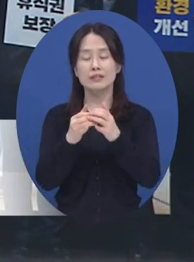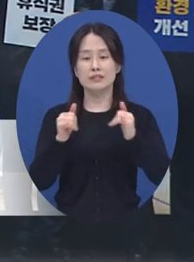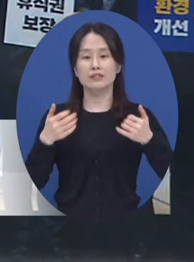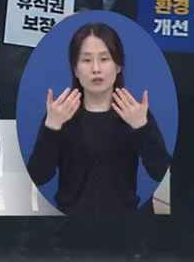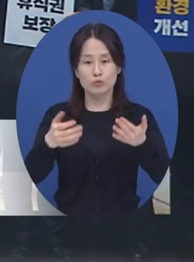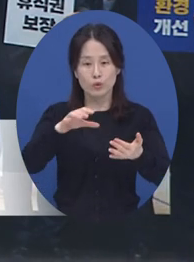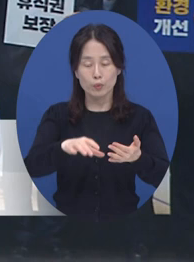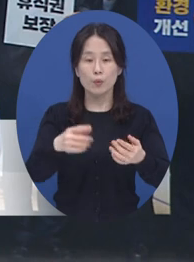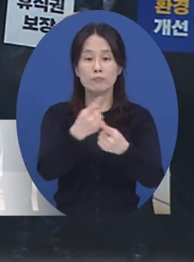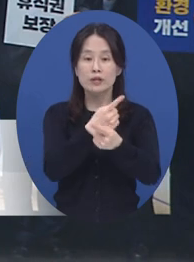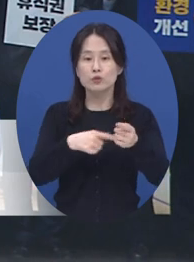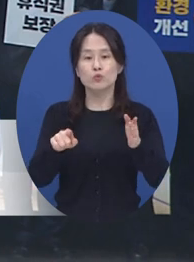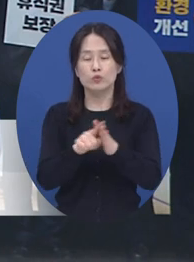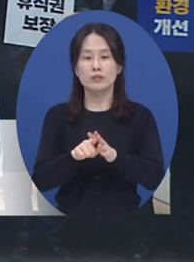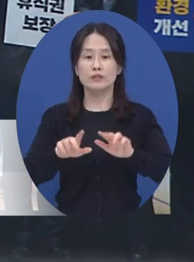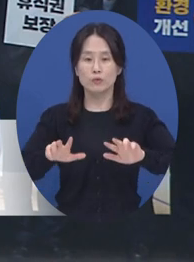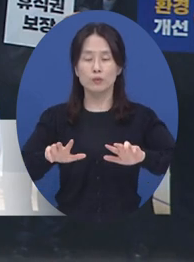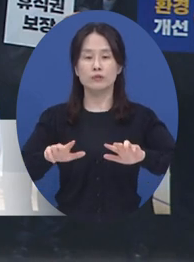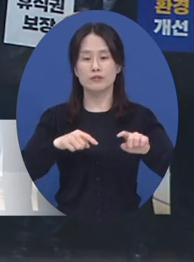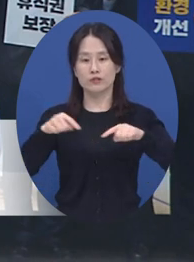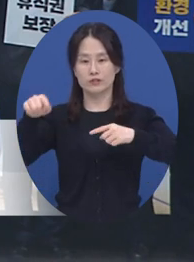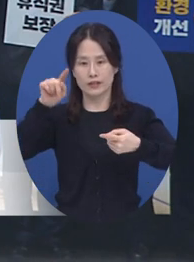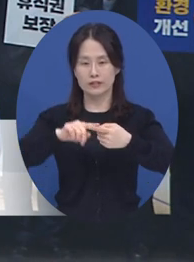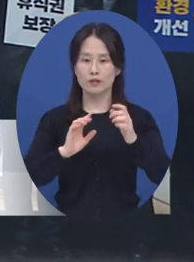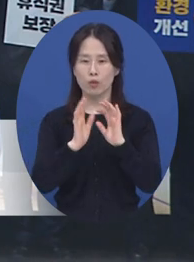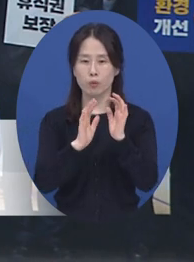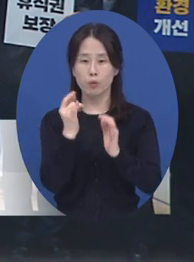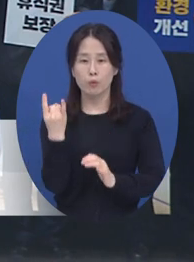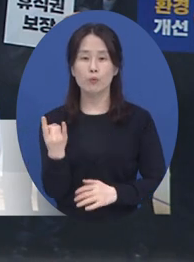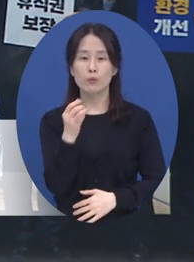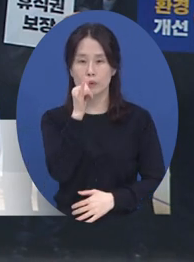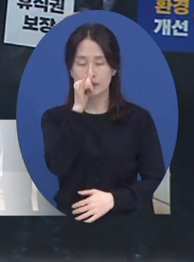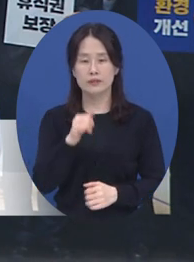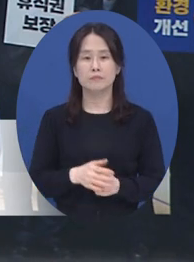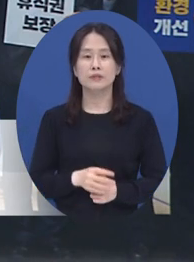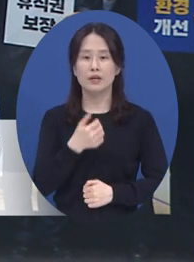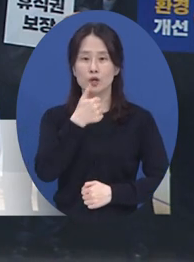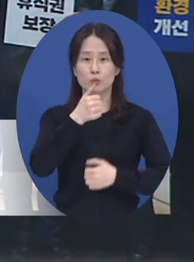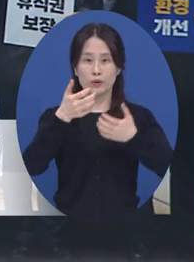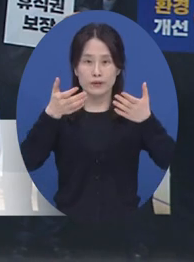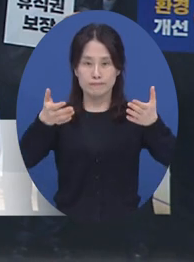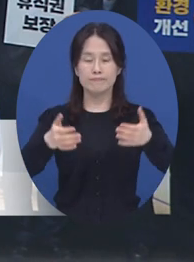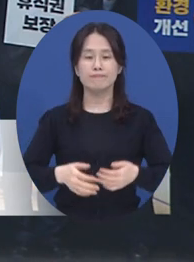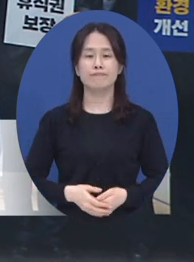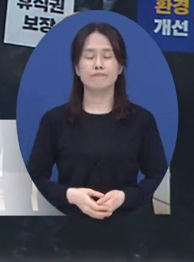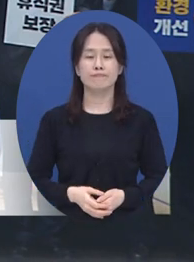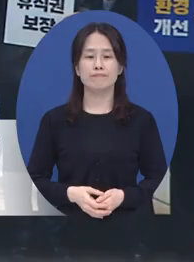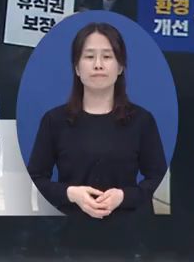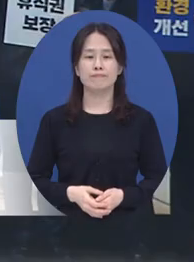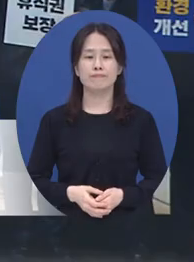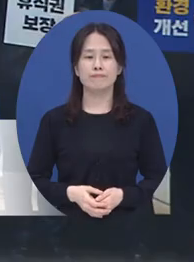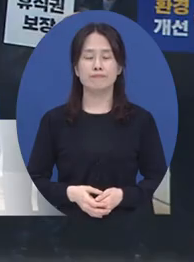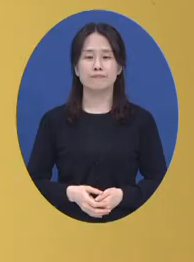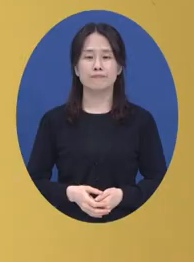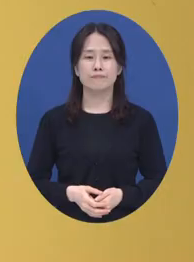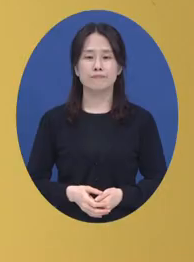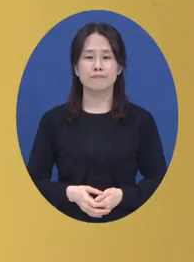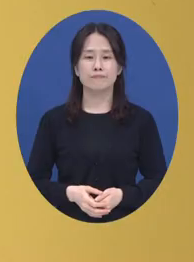노동자들의 휴게시설 개선을 위해 머리를 맞대는 정책 토론회가 열렸습니다. 구영슬 기자가 현장 취재했습니다.